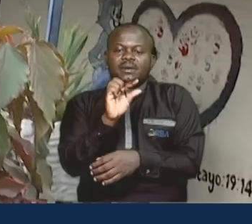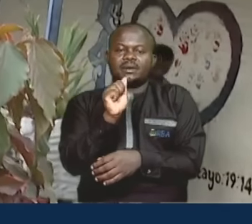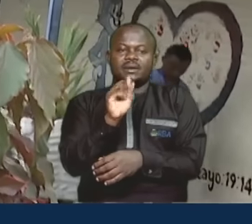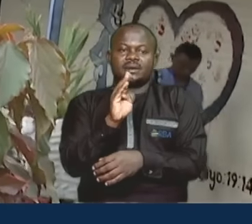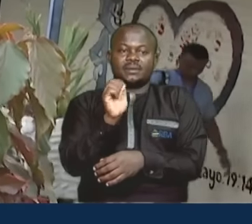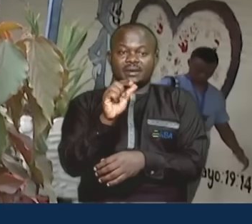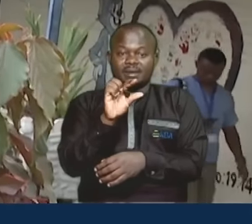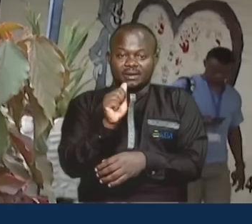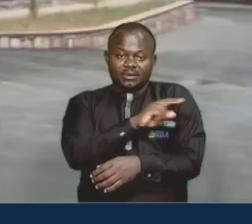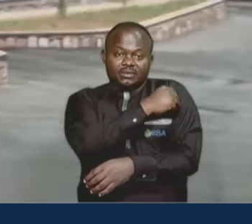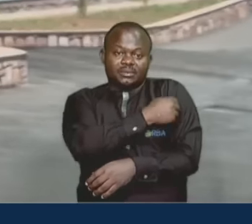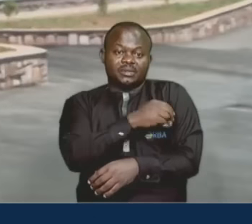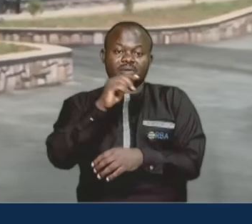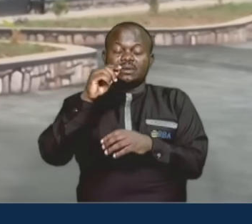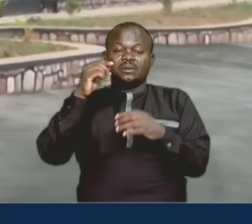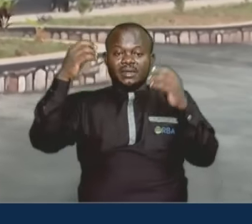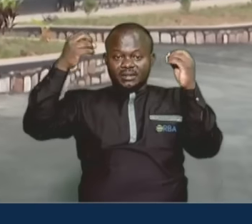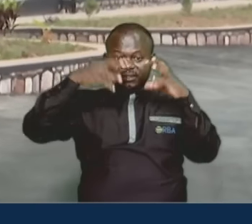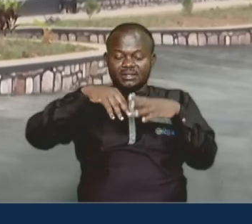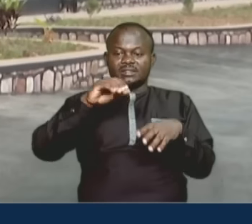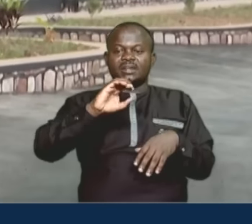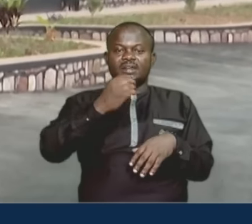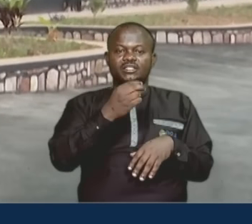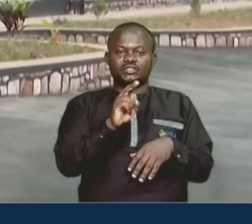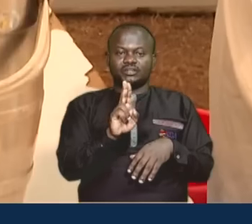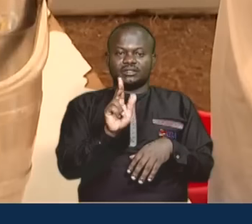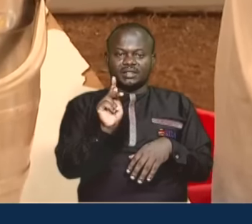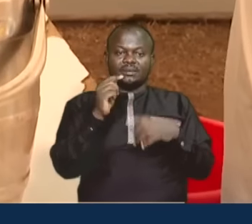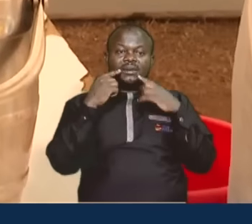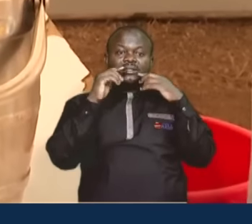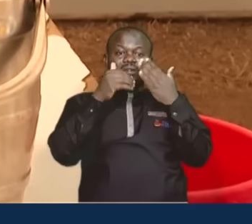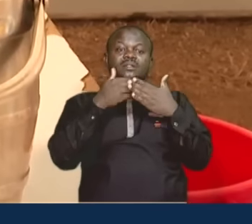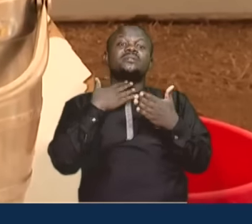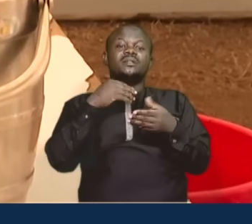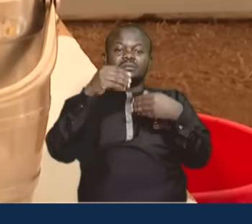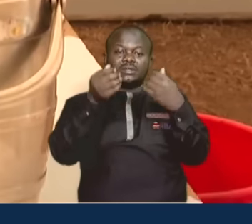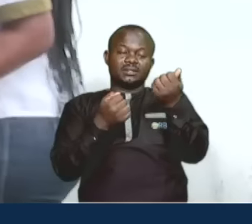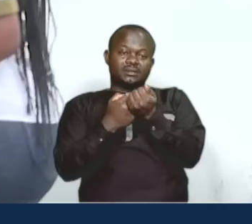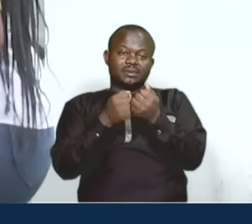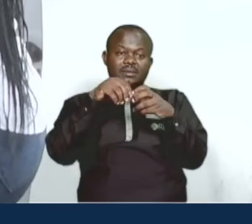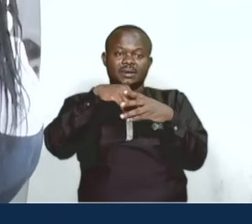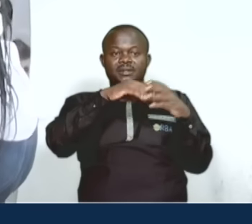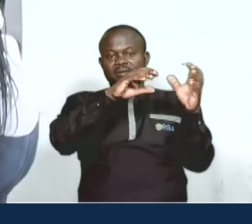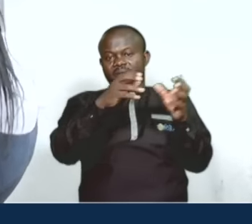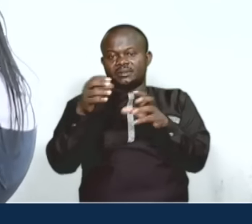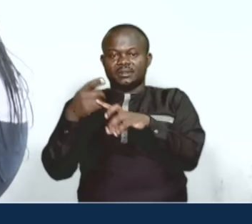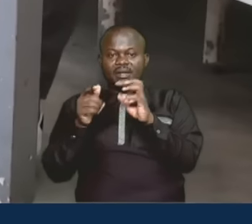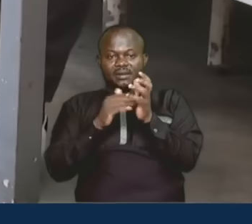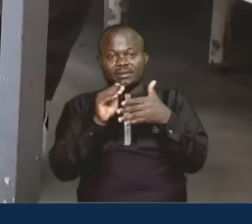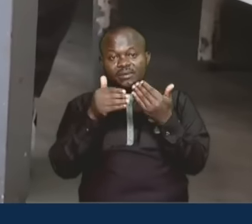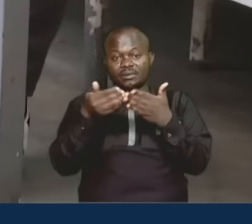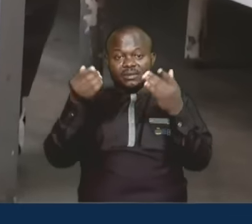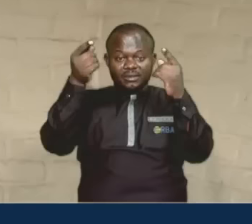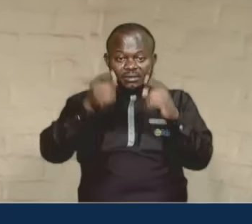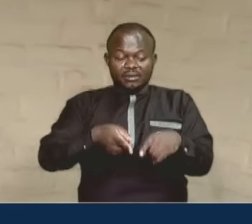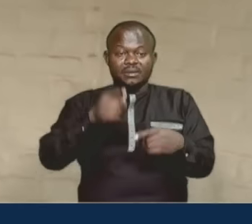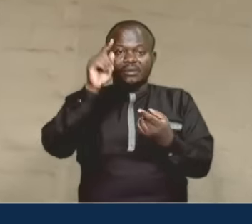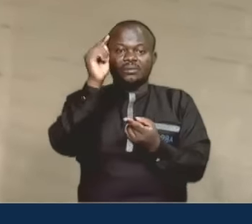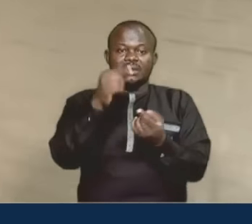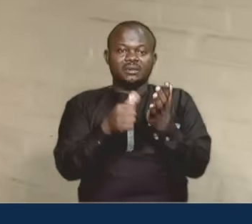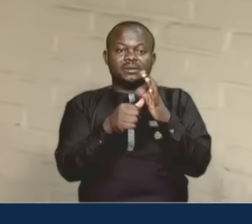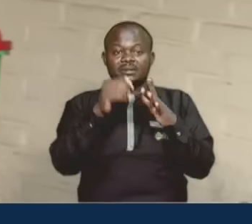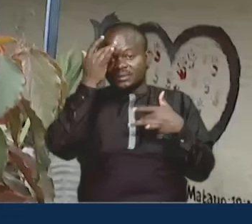Bernadette w'ibitaro bya Kaminuza bya Kigali CHIK bavuga ko abashaka gutanga ubufasha baba bari mu byiciro kandi ububonetse bugabanya ibibazo